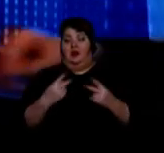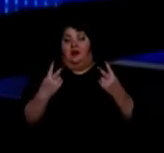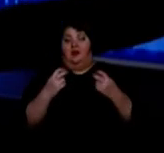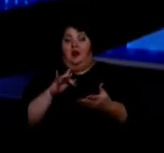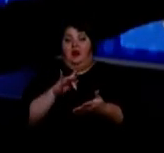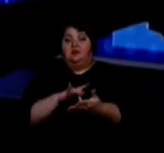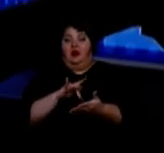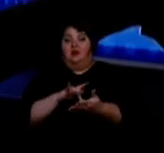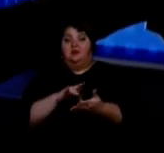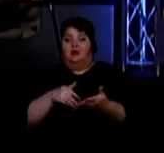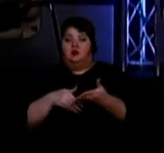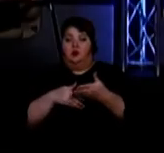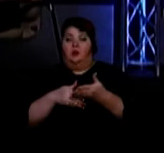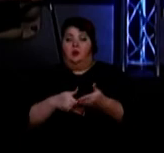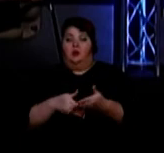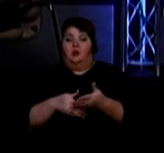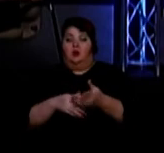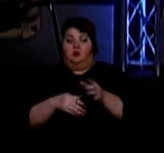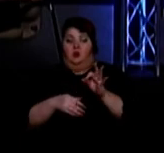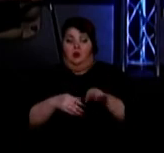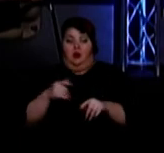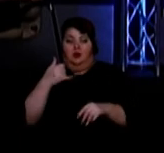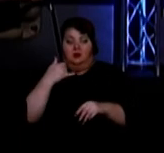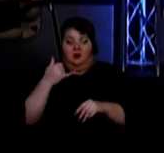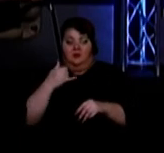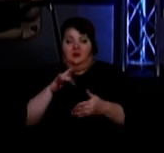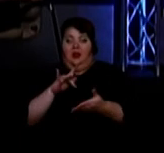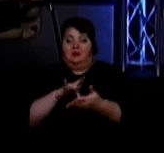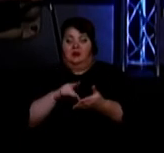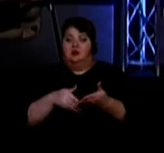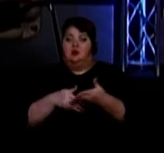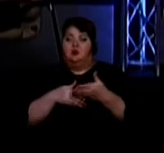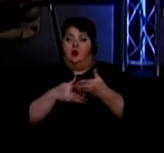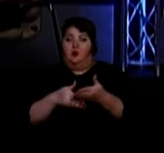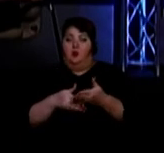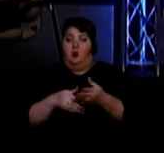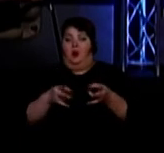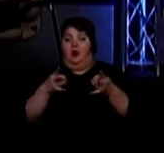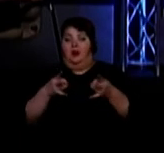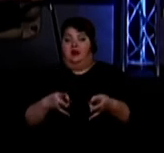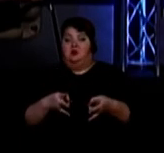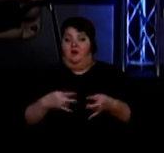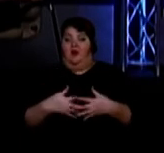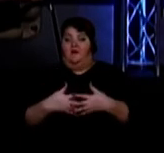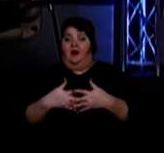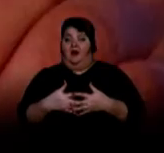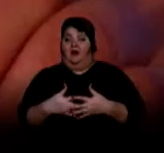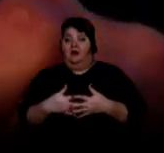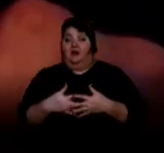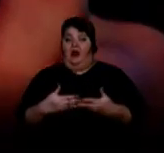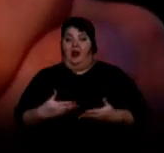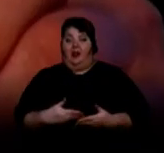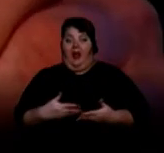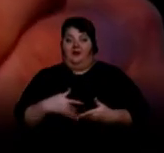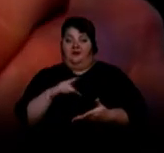центр допомоги. Покажіть, будь ласка, тут написано номер телефону, так? Центр допомоги кризової вагітності, лайф-центр.